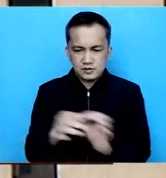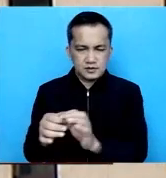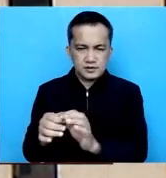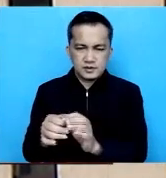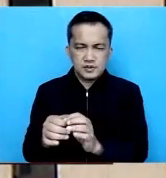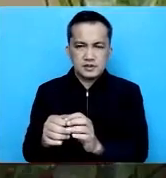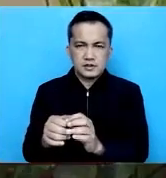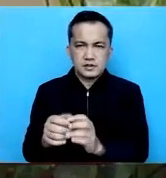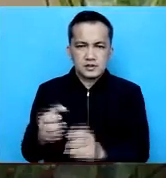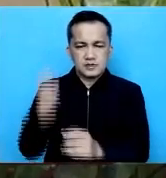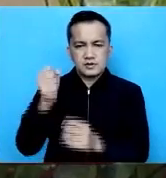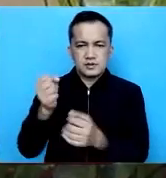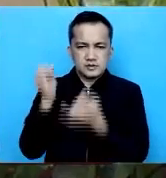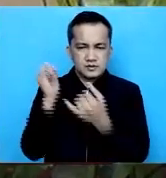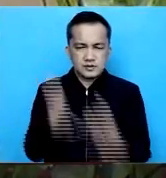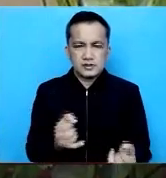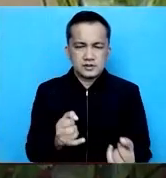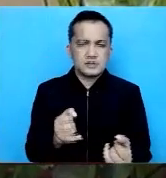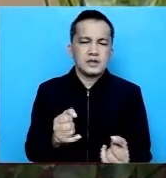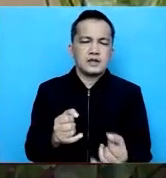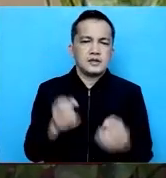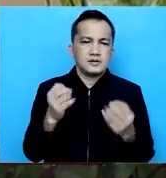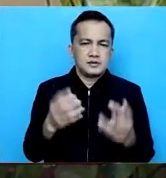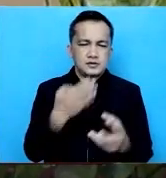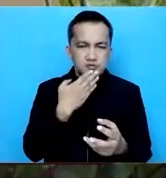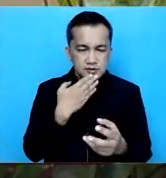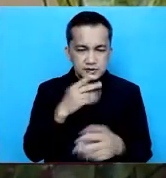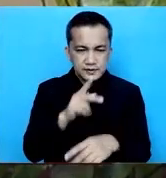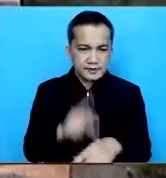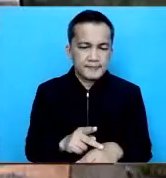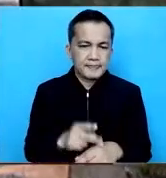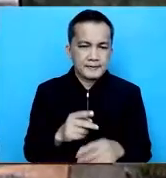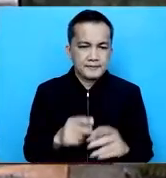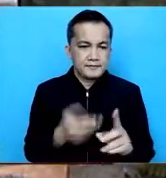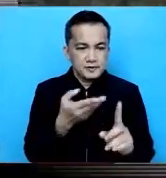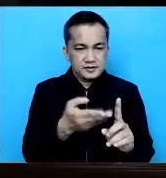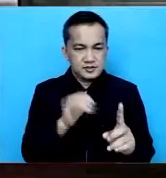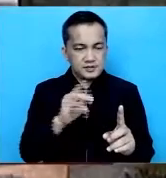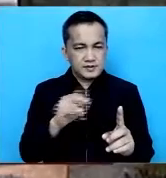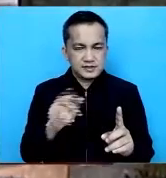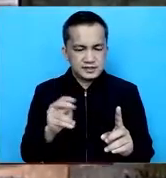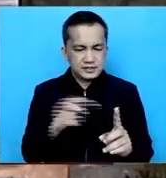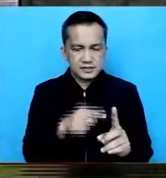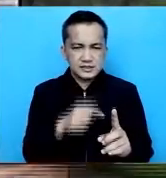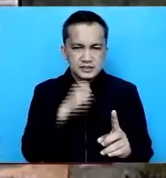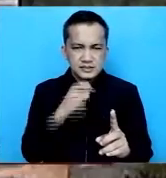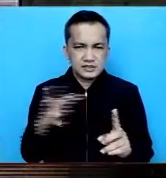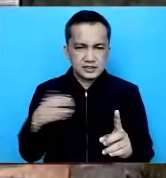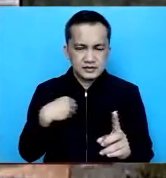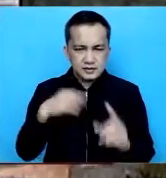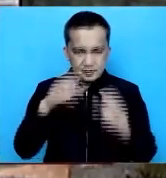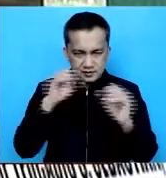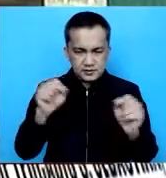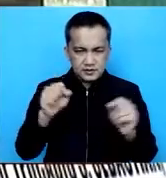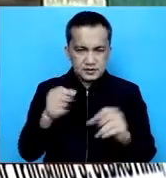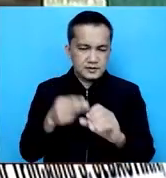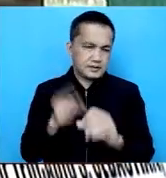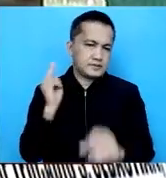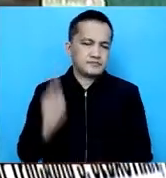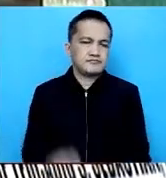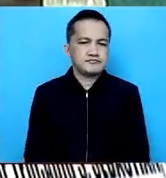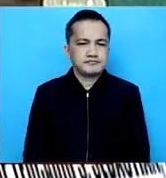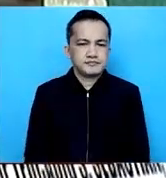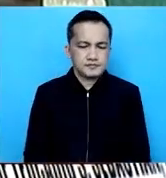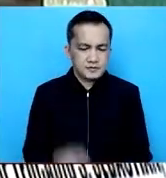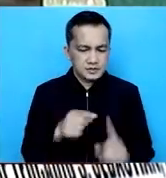na pag-aangkat ng tone-toneladang asukal sa bansa. Pero ayon kay Sebastian, hindi noon tinanggap ng Pangulo ang kanyang pagbibitiw.